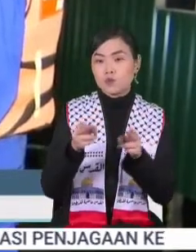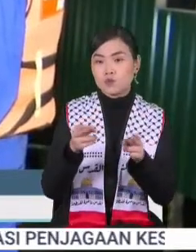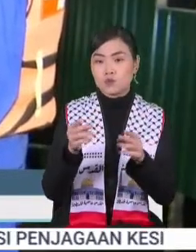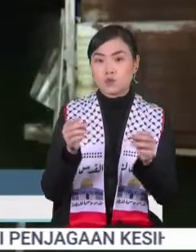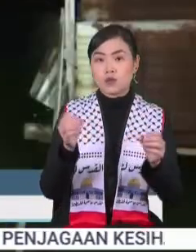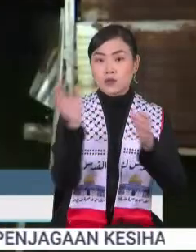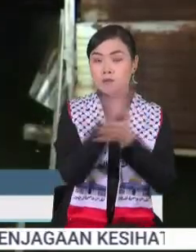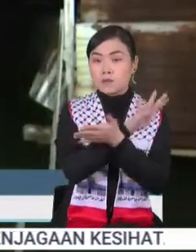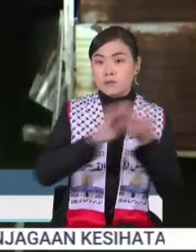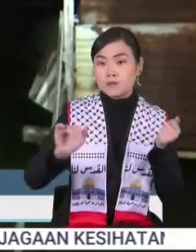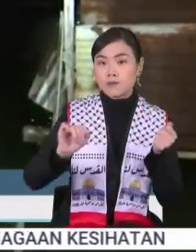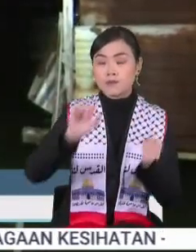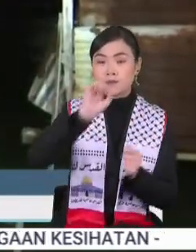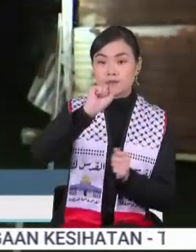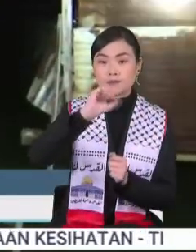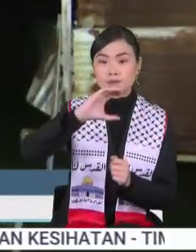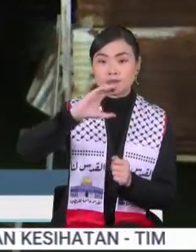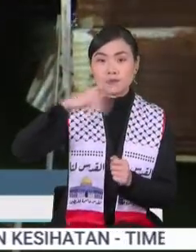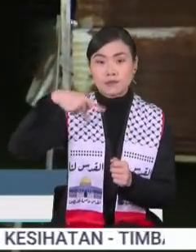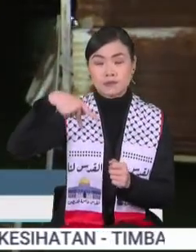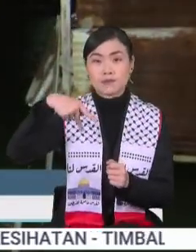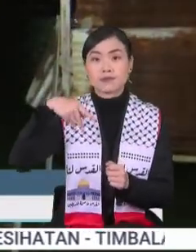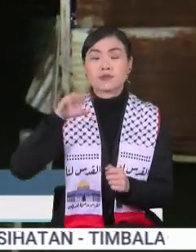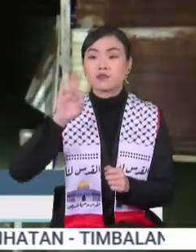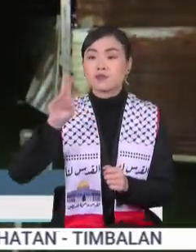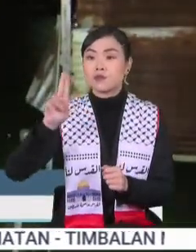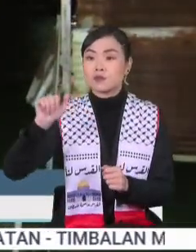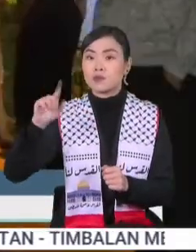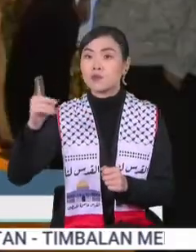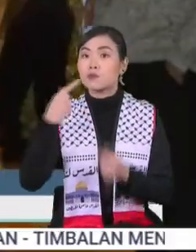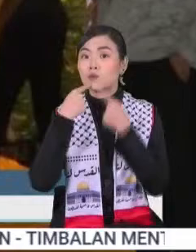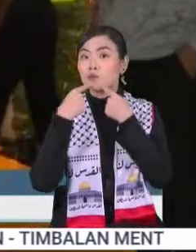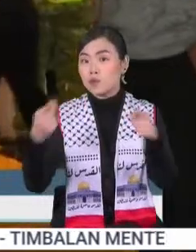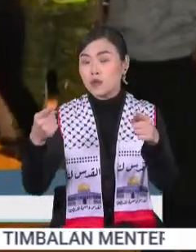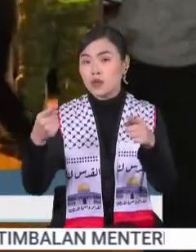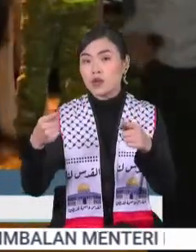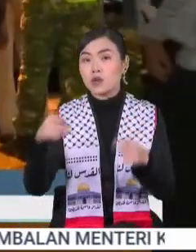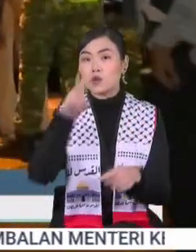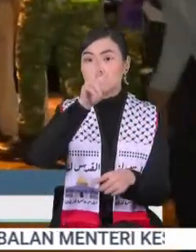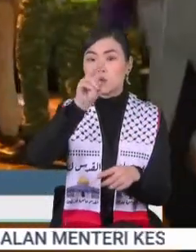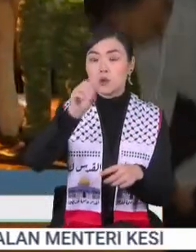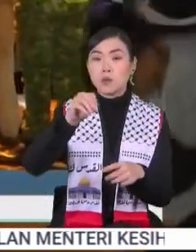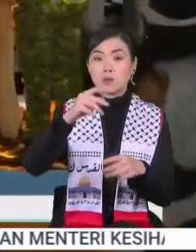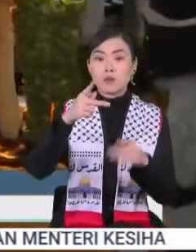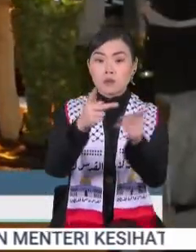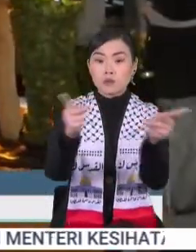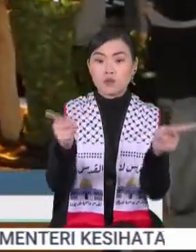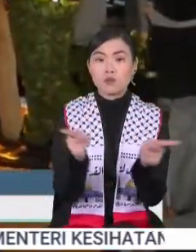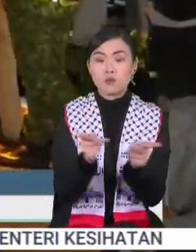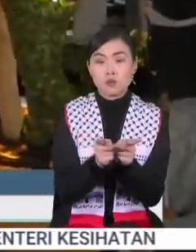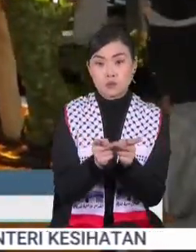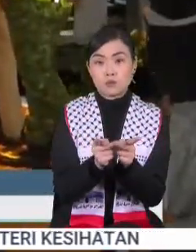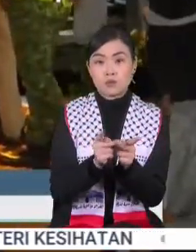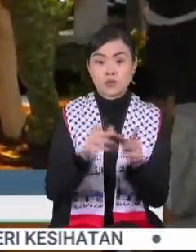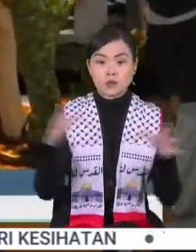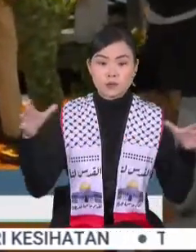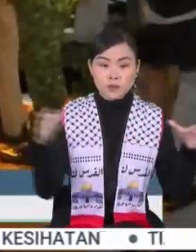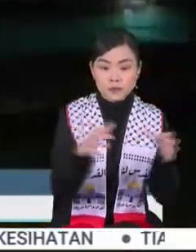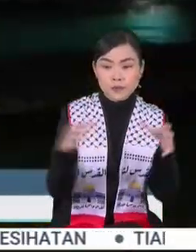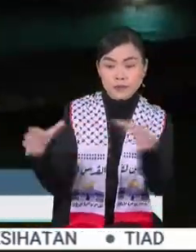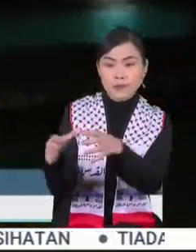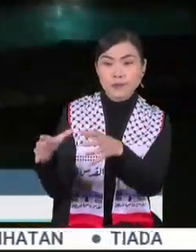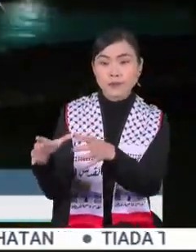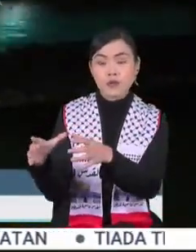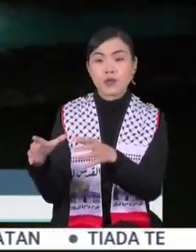Daerah Sandakan SCP Abdul Fuad Abdul Malik mengumumkan sebanyak 20 pusat berkumpul disediakan sepanjang